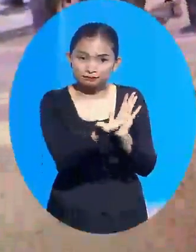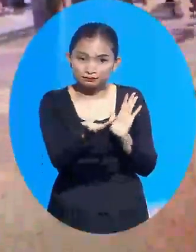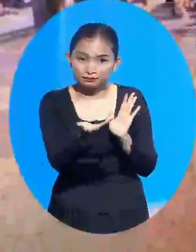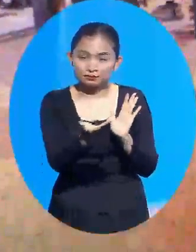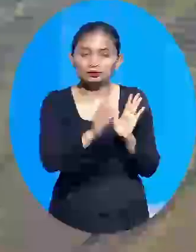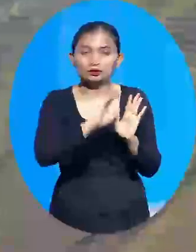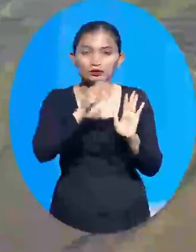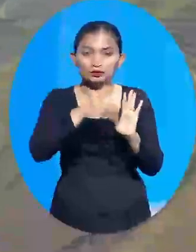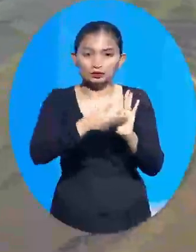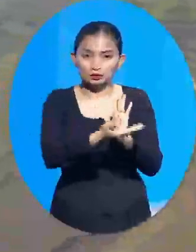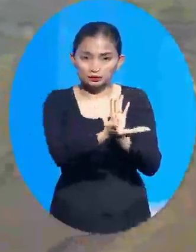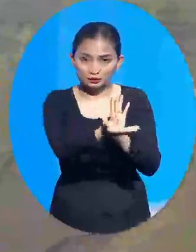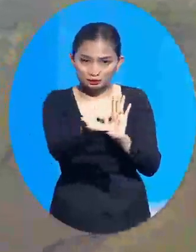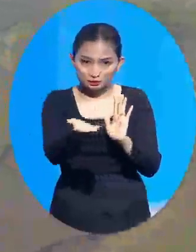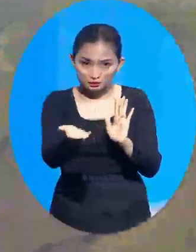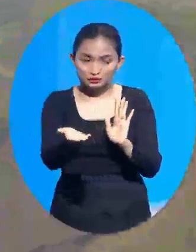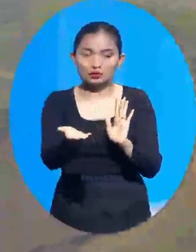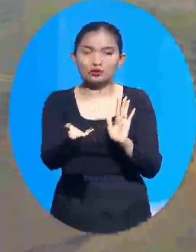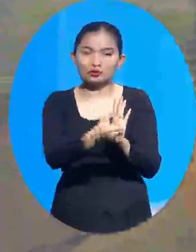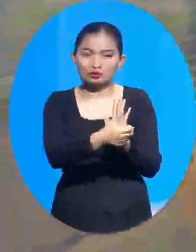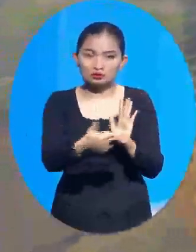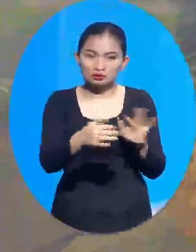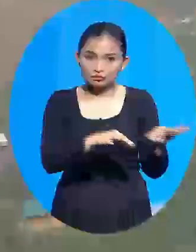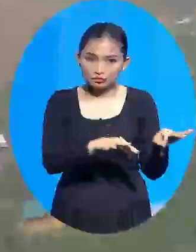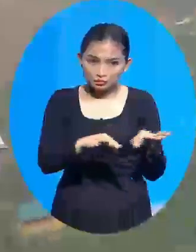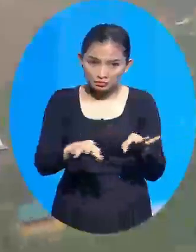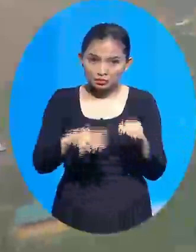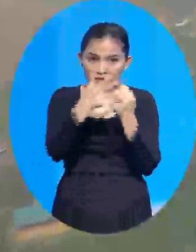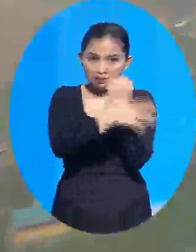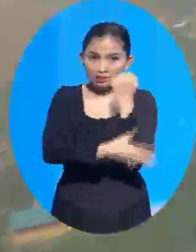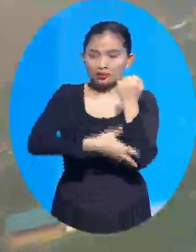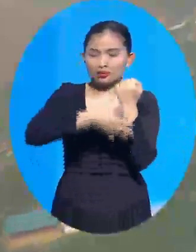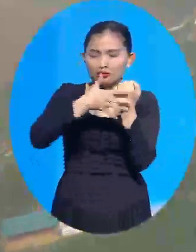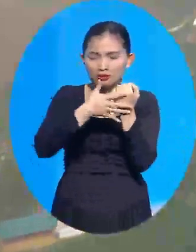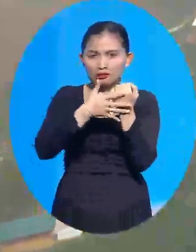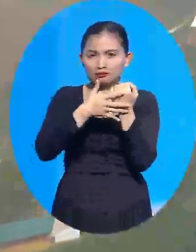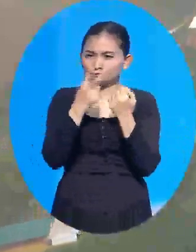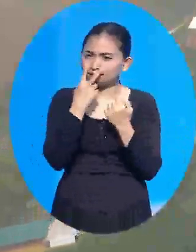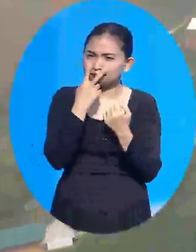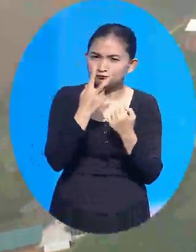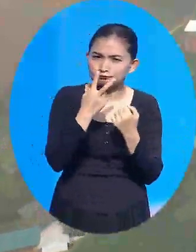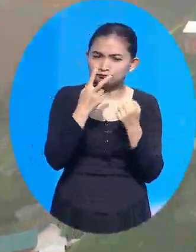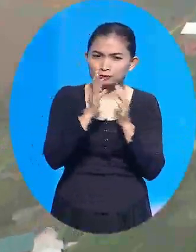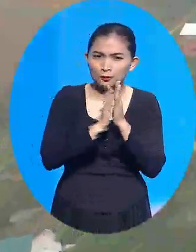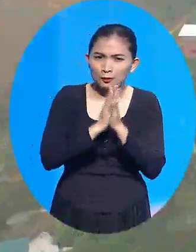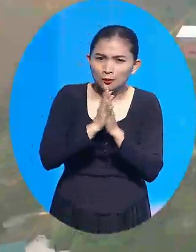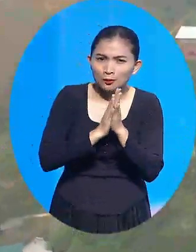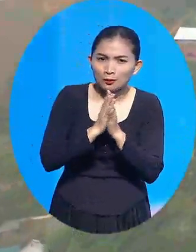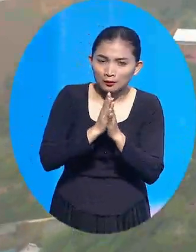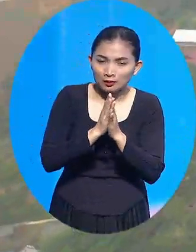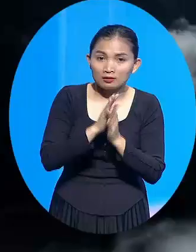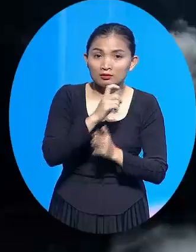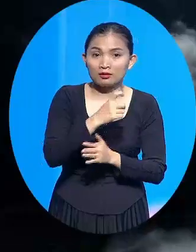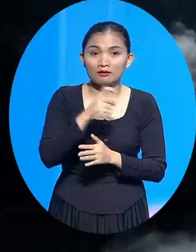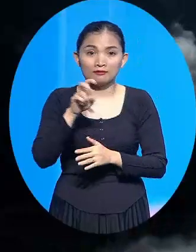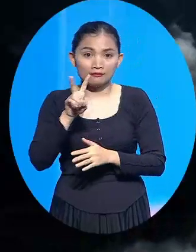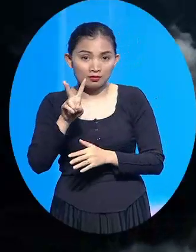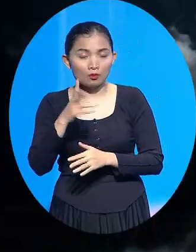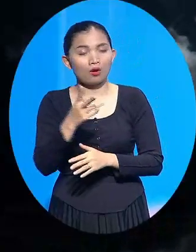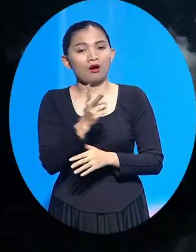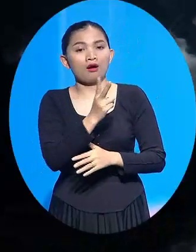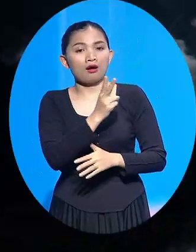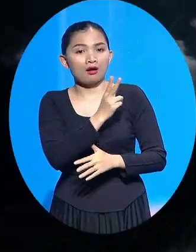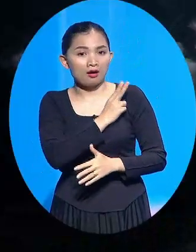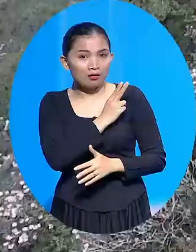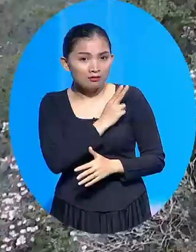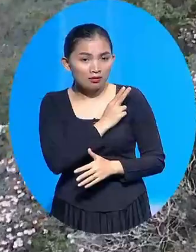thành phố Hồ Chí Minh, du khách trong và ngoài nước, qua đó thu hút nhà đầu tư, doanh nghiệp, công ty lữ hành và các đơn vị cá nhân đến hợp tác phát triển, tạo